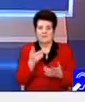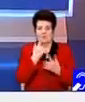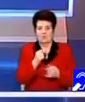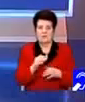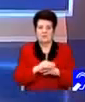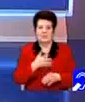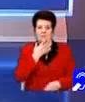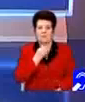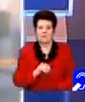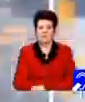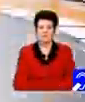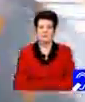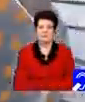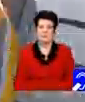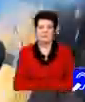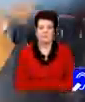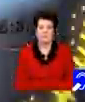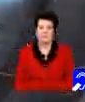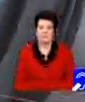mai frumoasă!